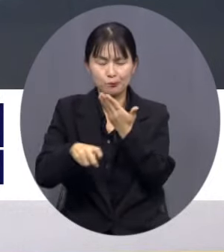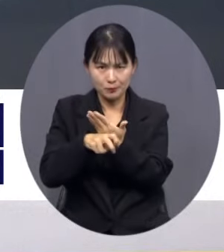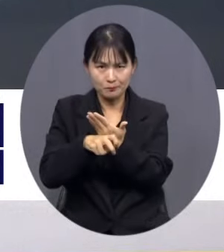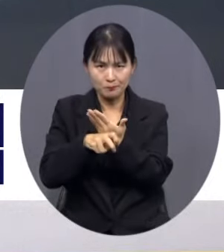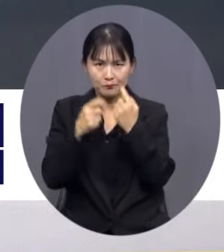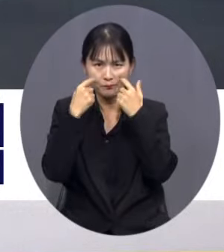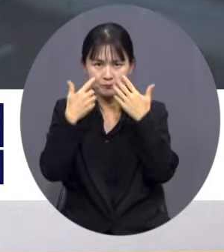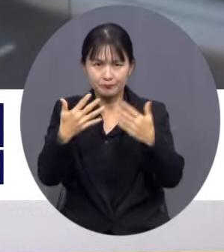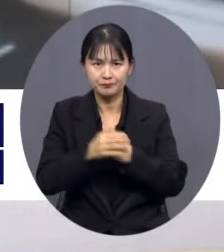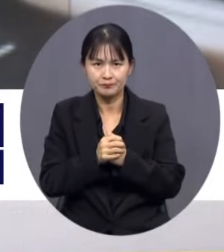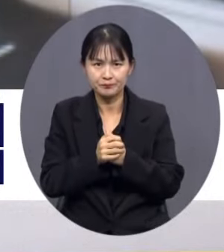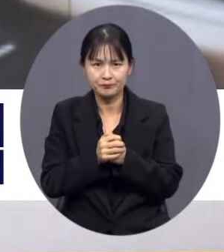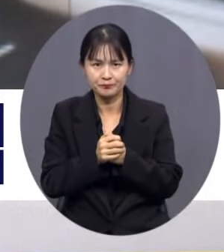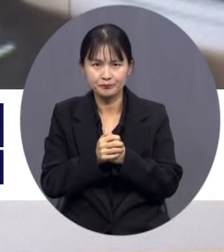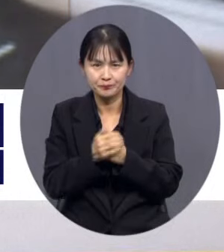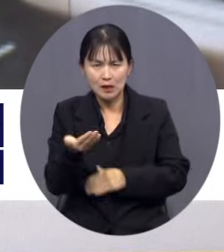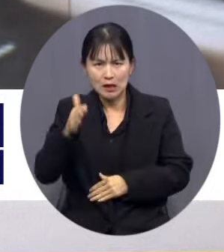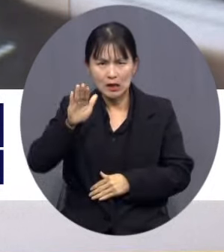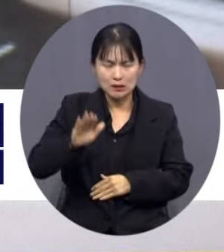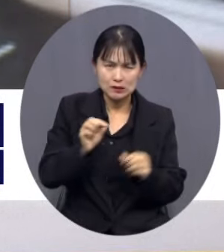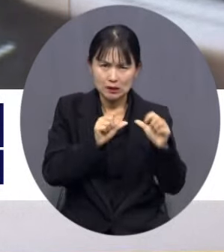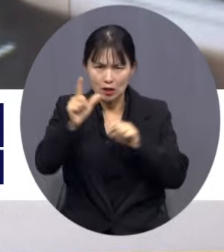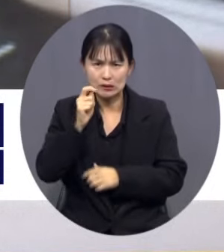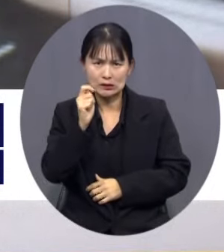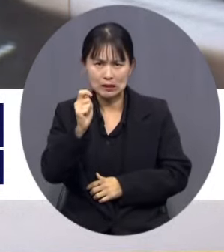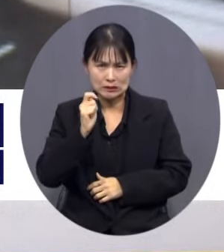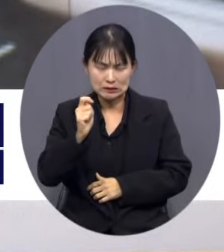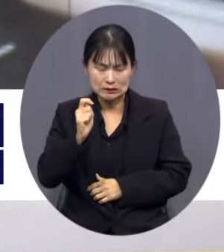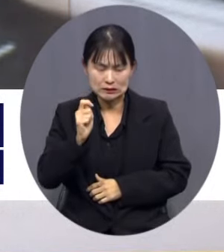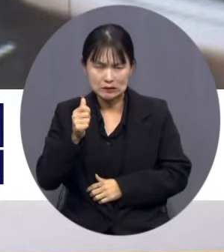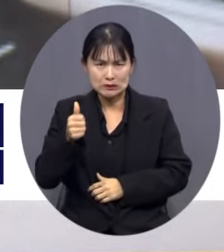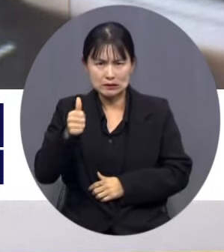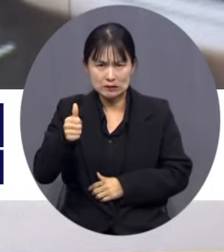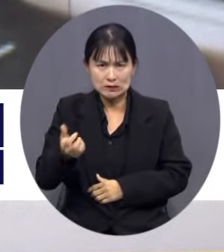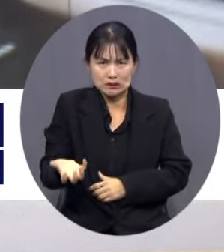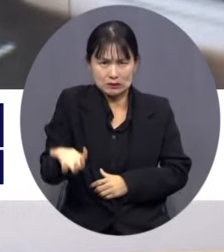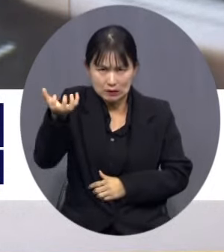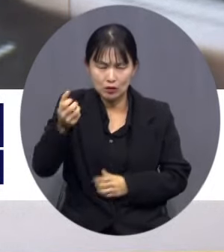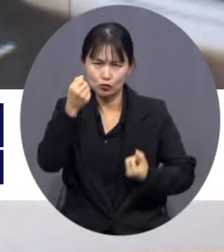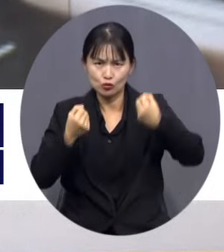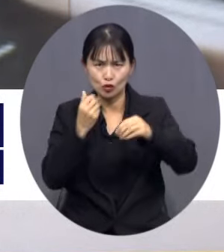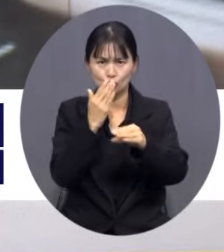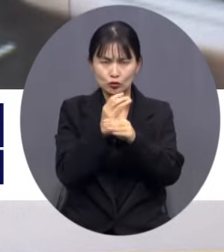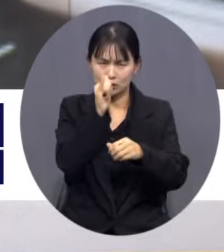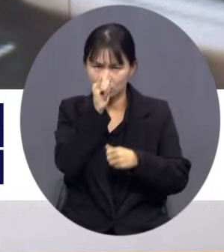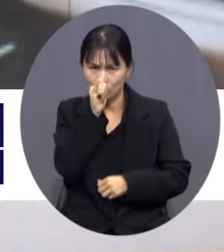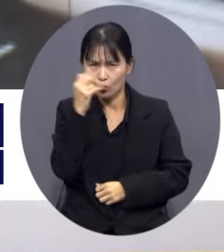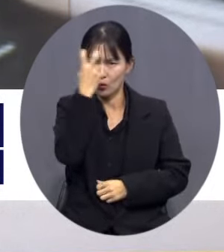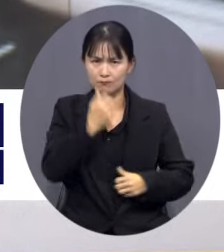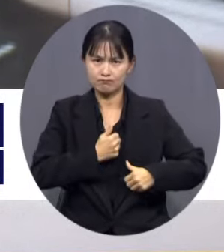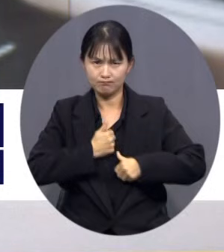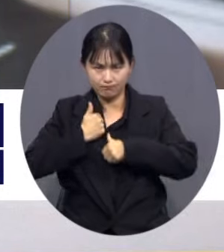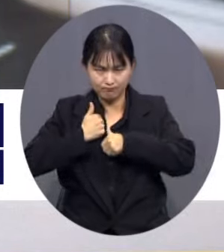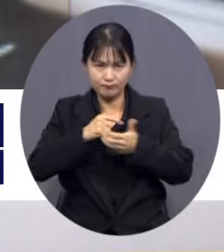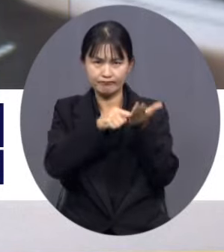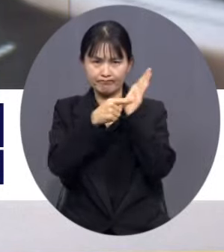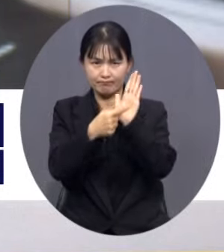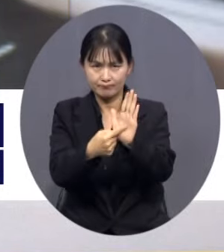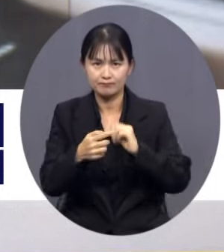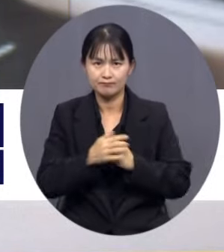엄연한 불법입니다. 하지만 상당수의 택시들이 이런 스위치를 달고 운행하고 있고 관리 감독도 허술한 것으로